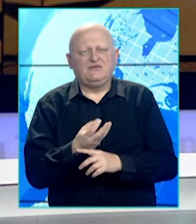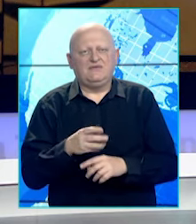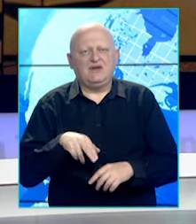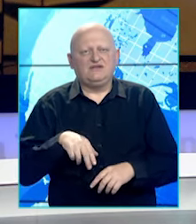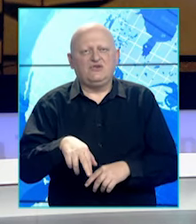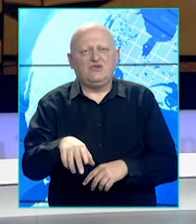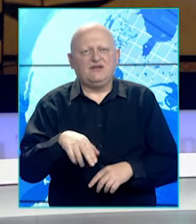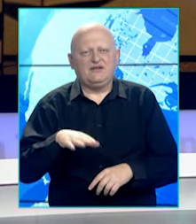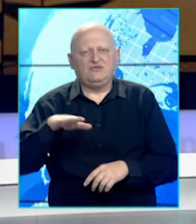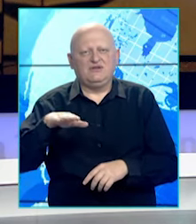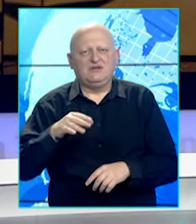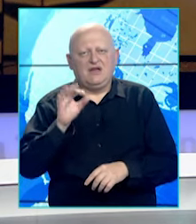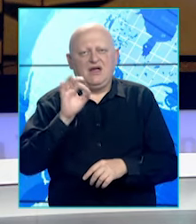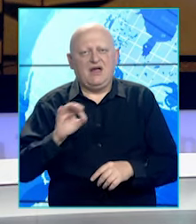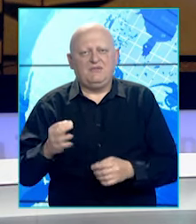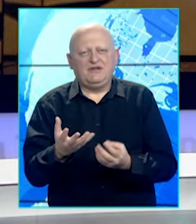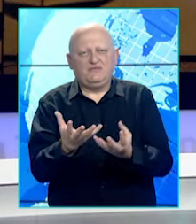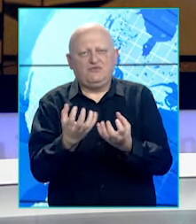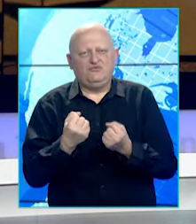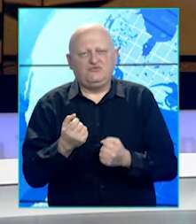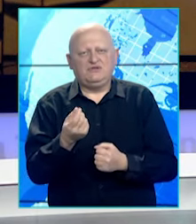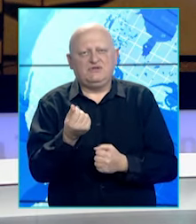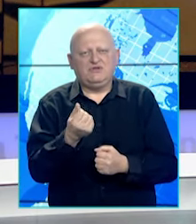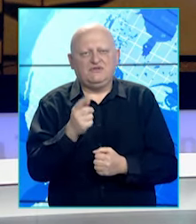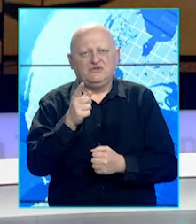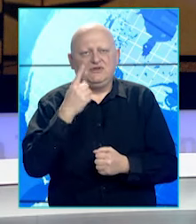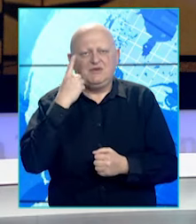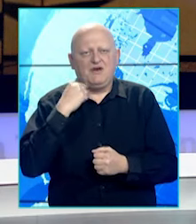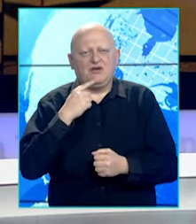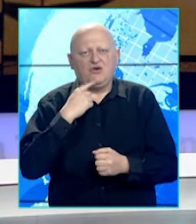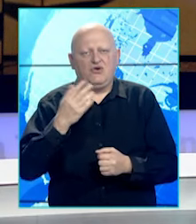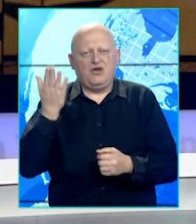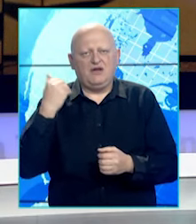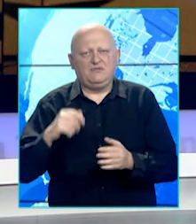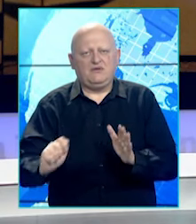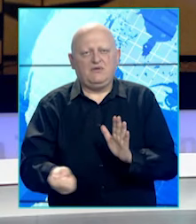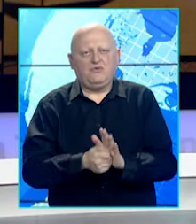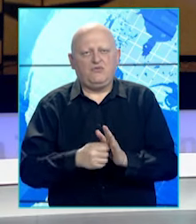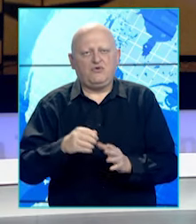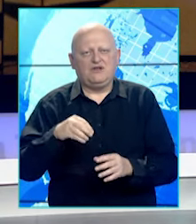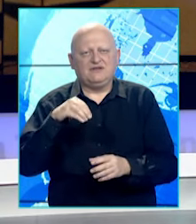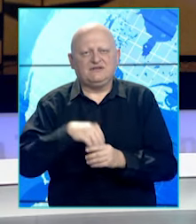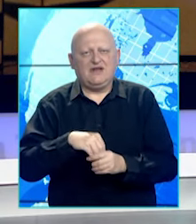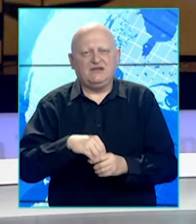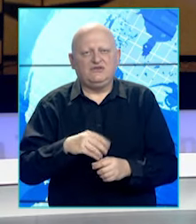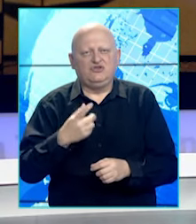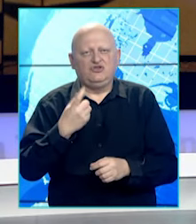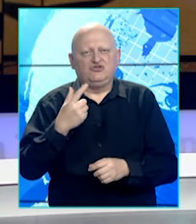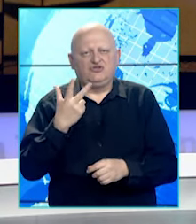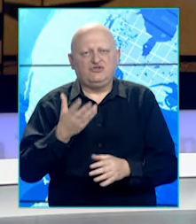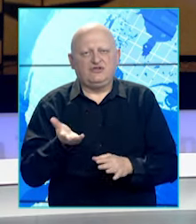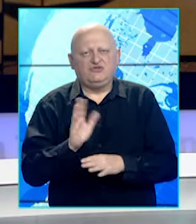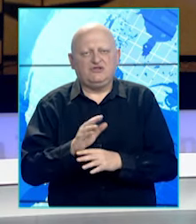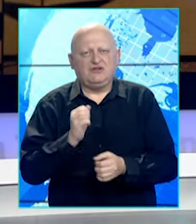odao informacije o kretanju djeteta, a plan je bio iznuditi novac od njene majke, koja je nedavno prodala nekretninu.